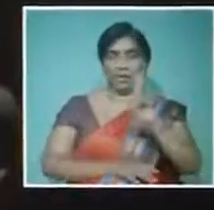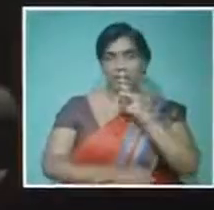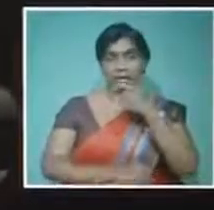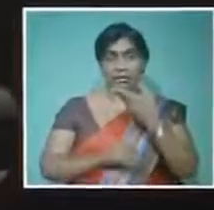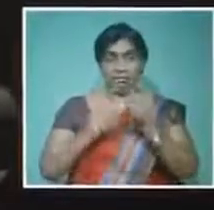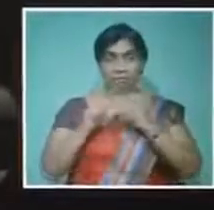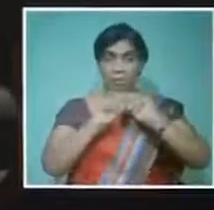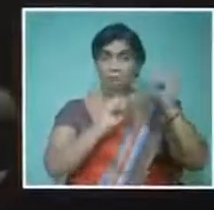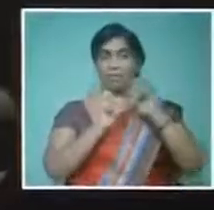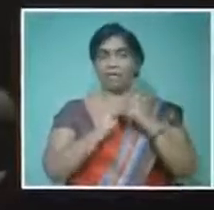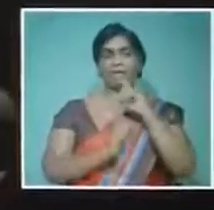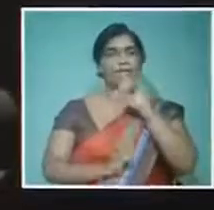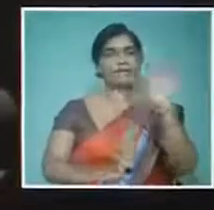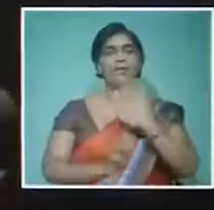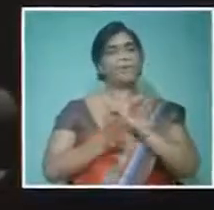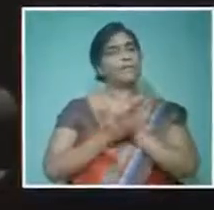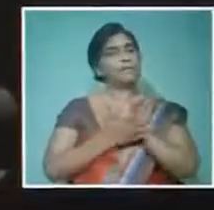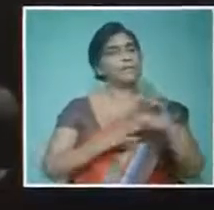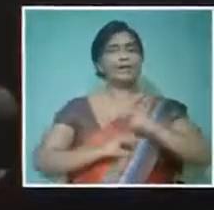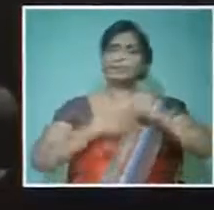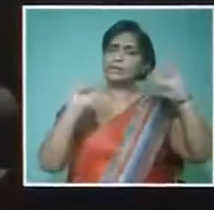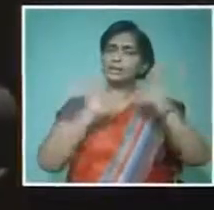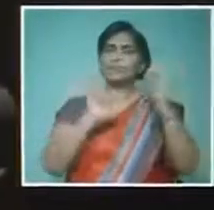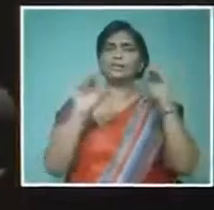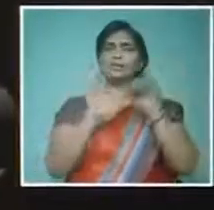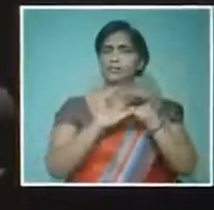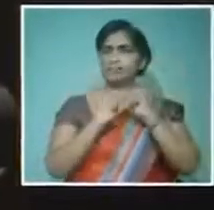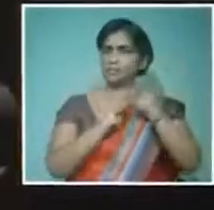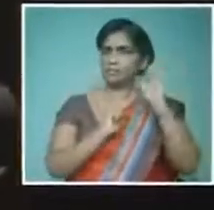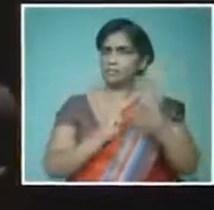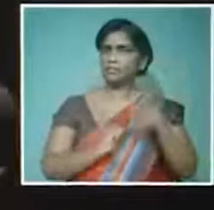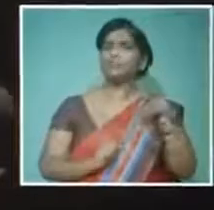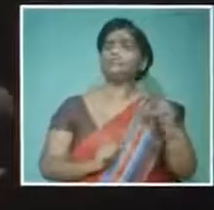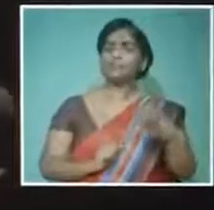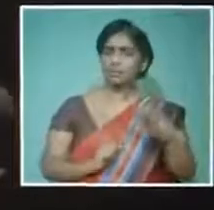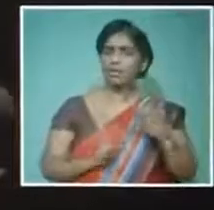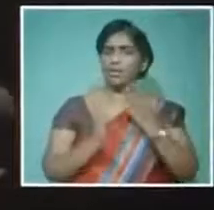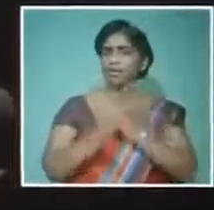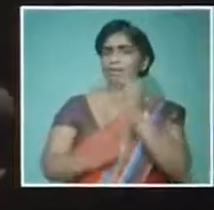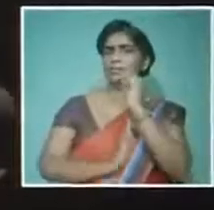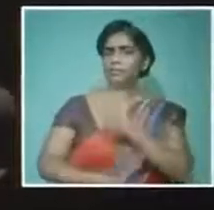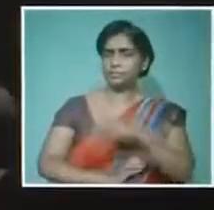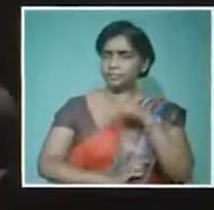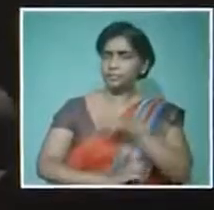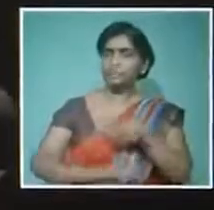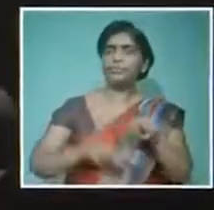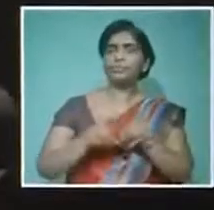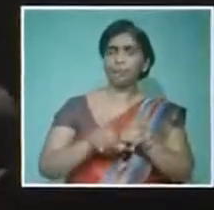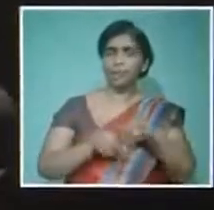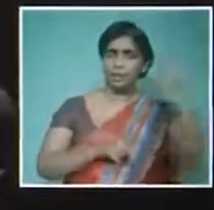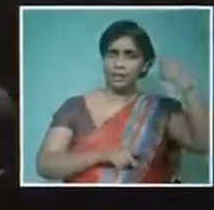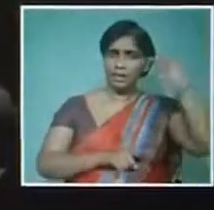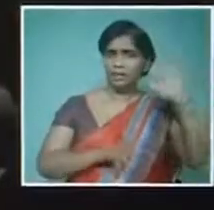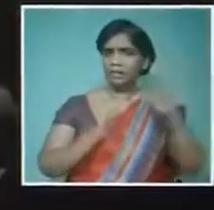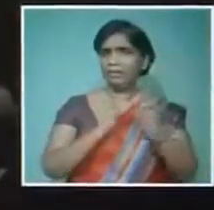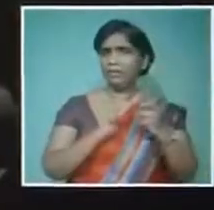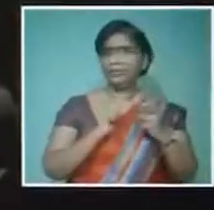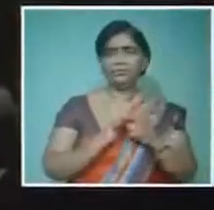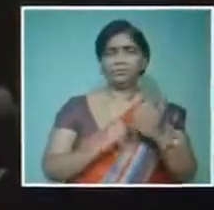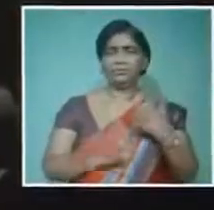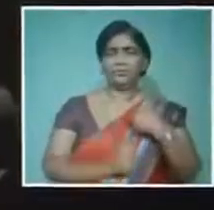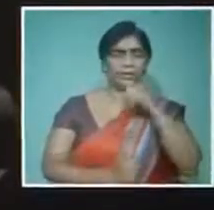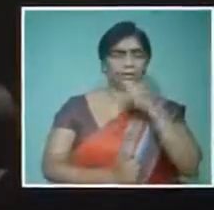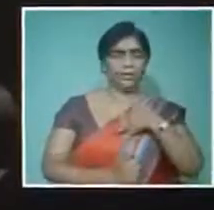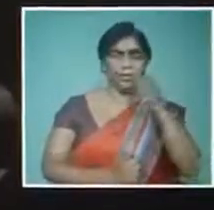வழங்க வேண்டும் நேற்று நடந்த சம்பவத்தை நான் வன்மையாக நான் கண்டிக்கின்றேன் ஆகவே கௌரவ உறுப்பினர்களே